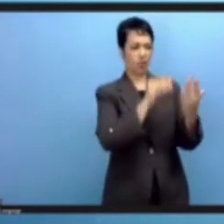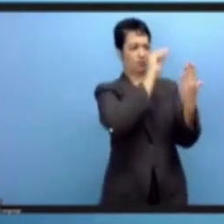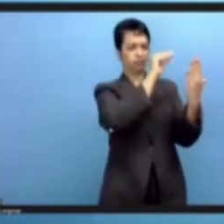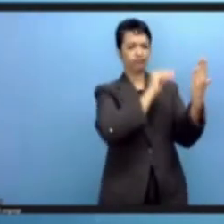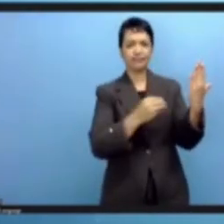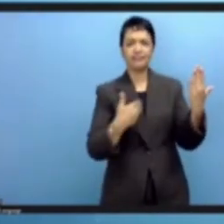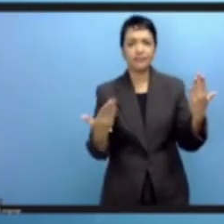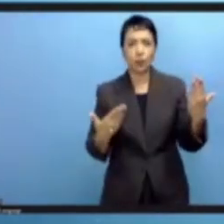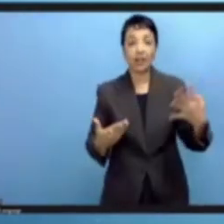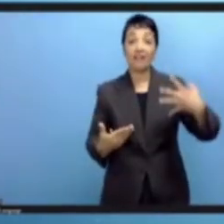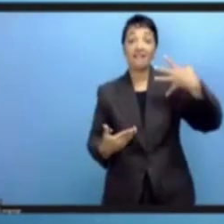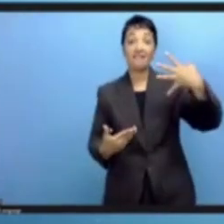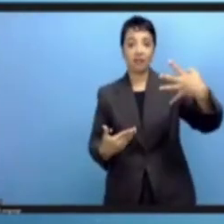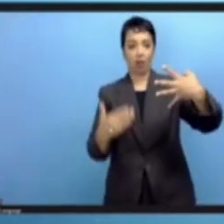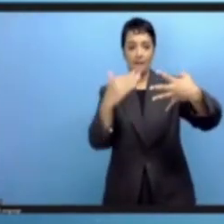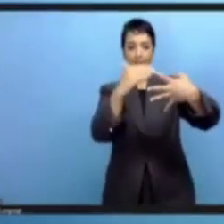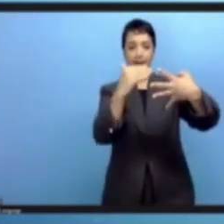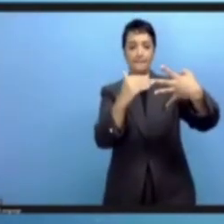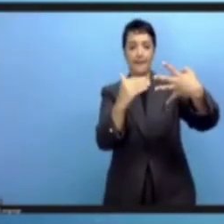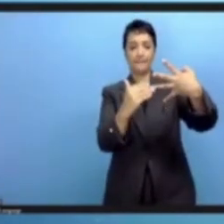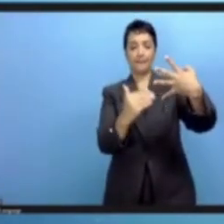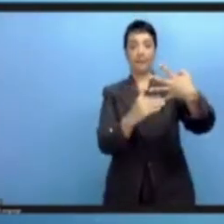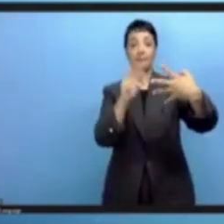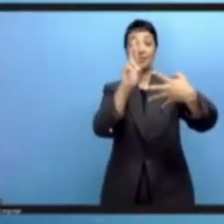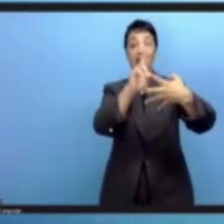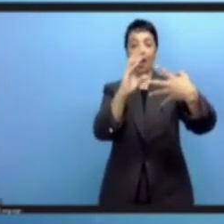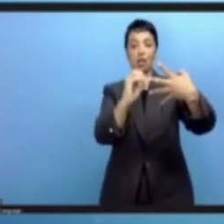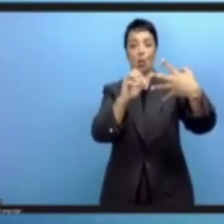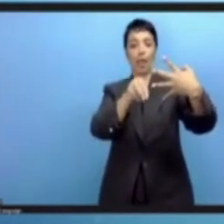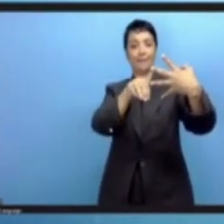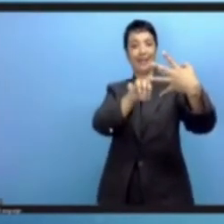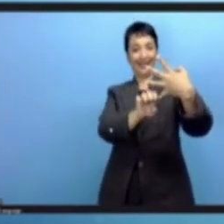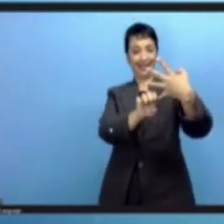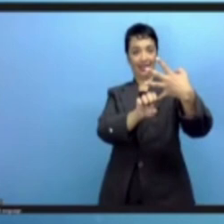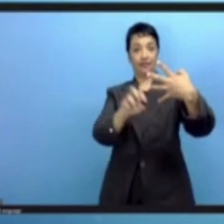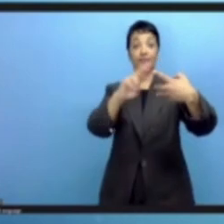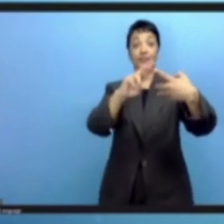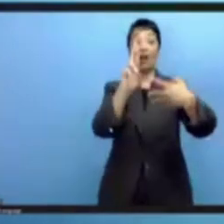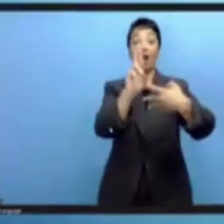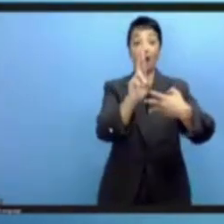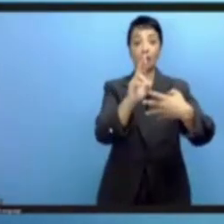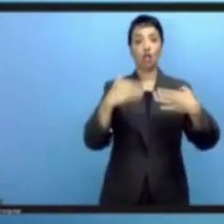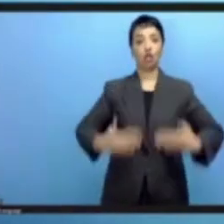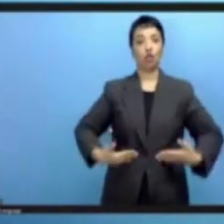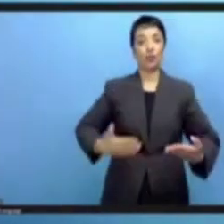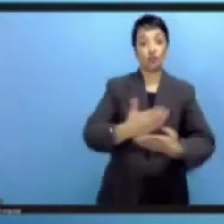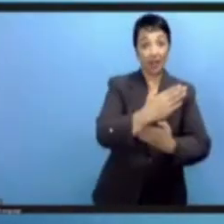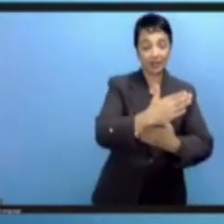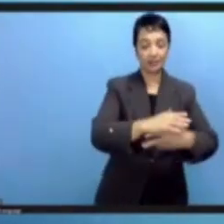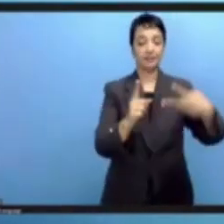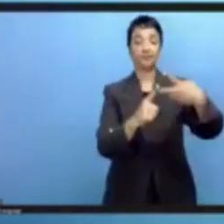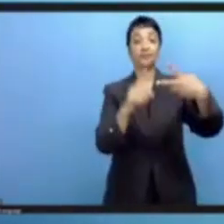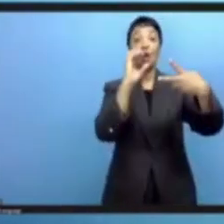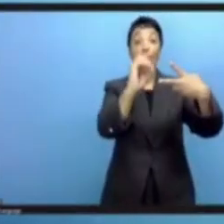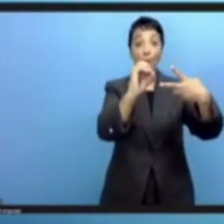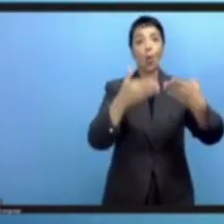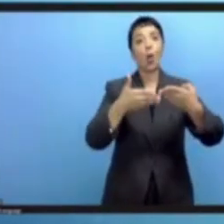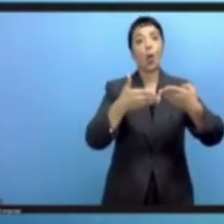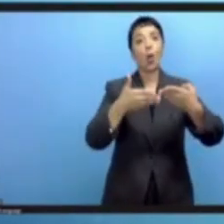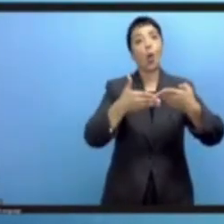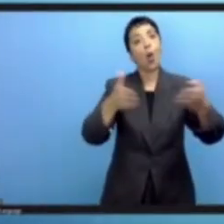Pour ceux qui ne connaîtraient pas donc ce cadre, voici donc les quatre piliers. Le